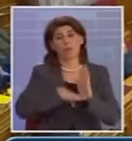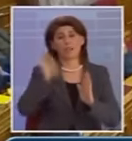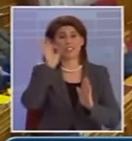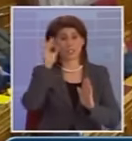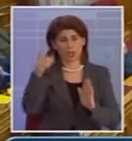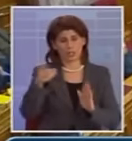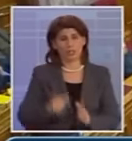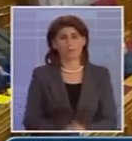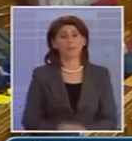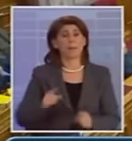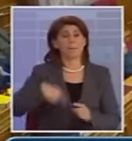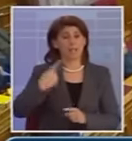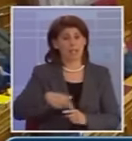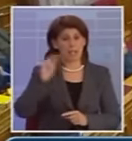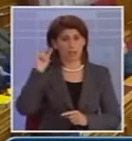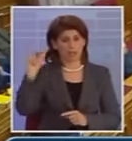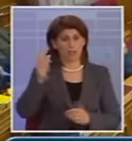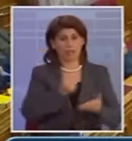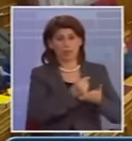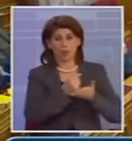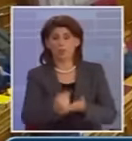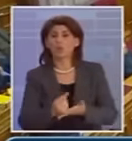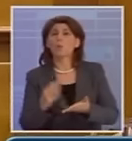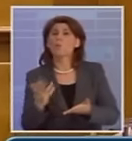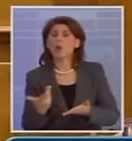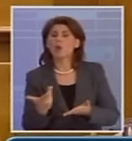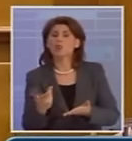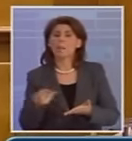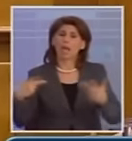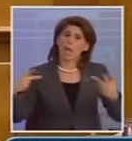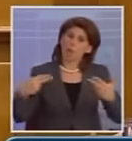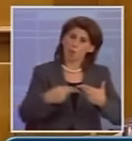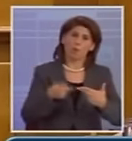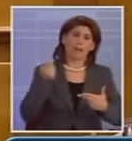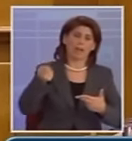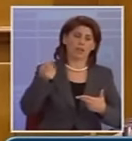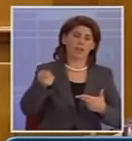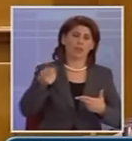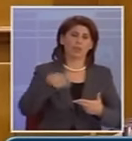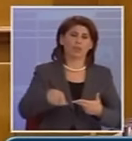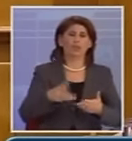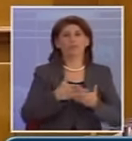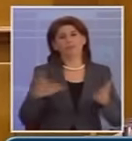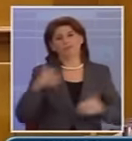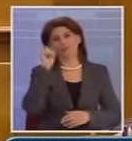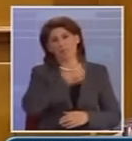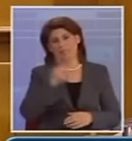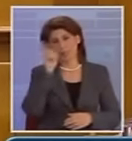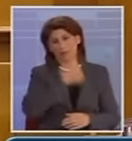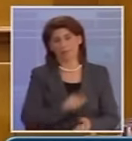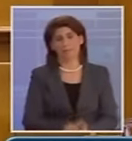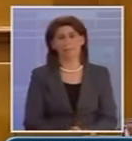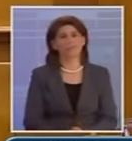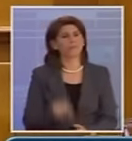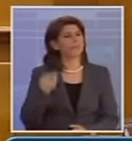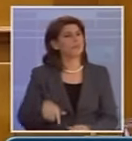οποίο στη συνέχεια υποσχεθήκατε να το χρηματοδοτήσετε πώς, με κούρεμα χρέους. Αυτό ήταν το πιο μεγάλο σας ψέμα. Και